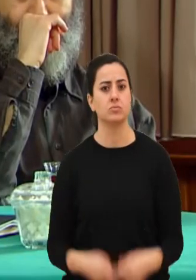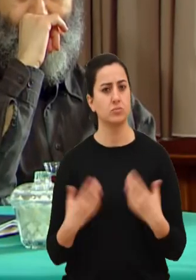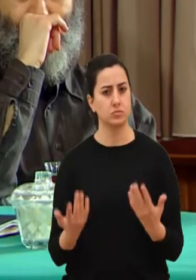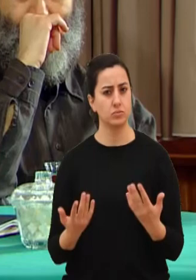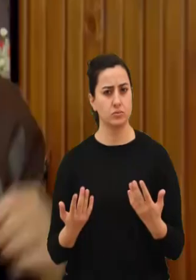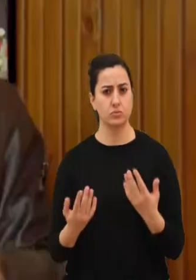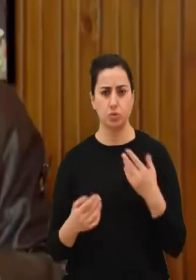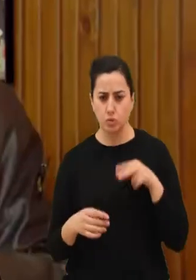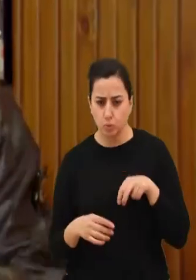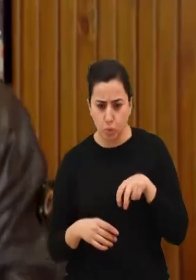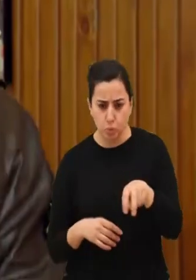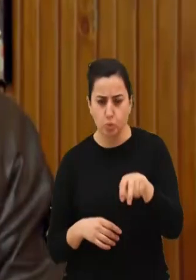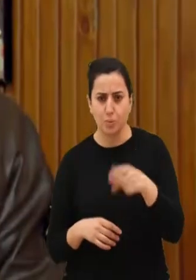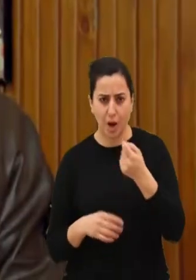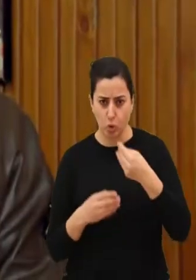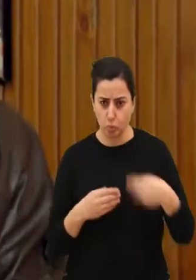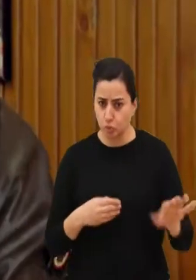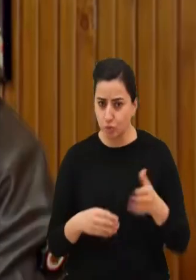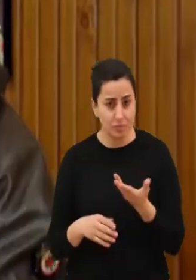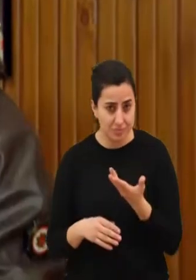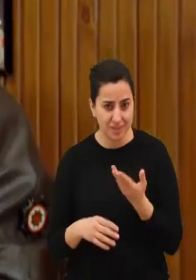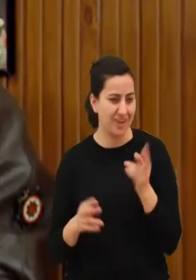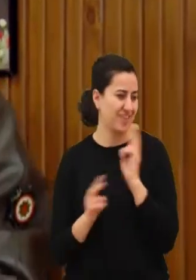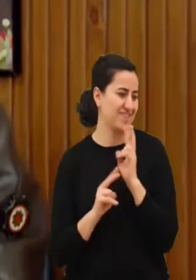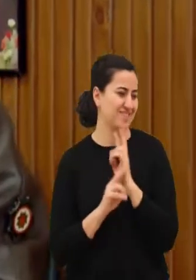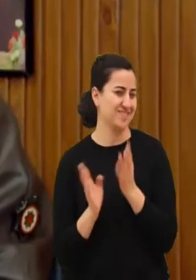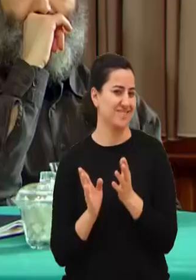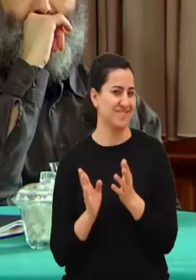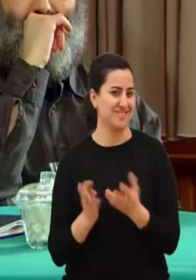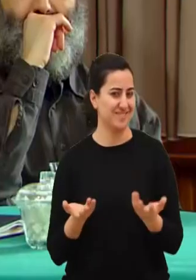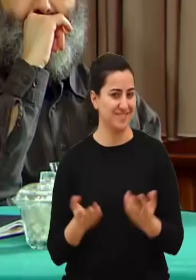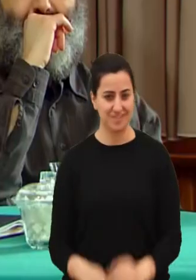yoksa yolda yürürken paranı mı düşürdün?